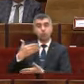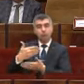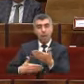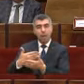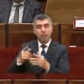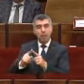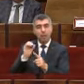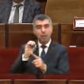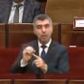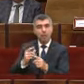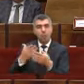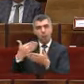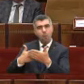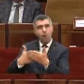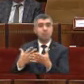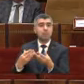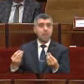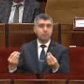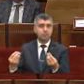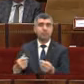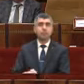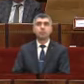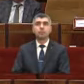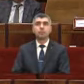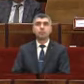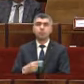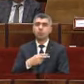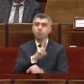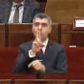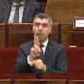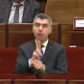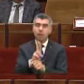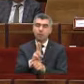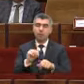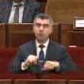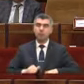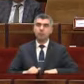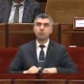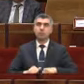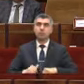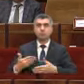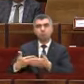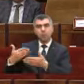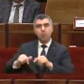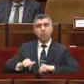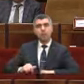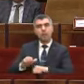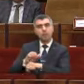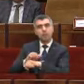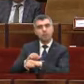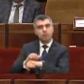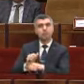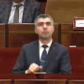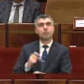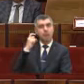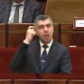مثلا، ووثائق كثيرة أخرى. هنا كنسألكم سيدة الوزيرة في علاقتكم مع وزارة الداخلية، واش